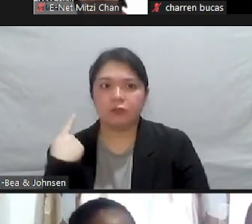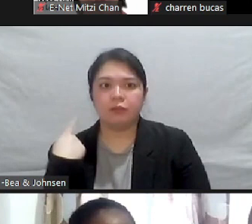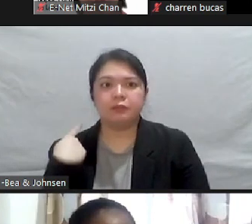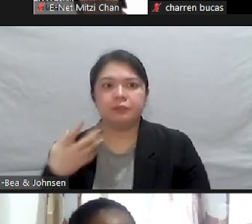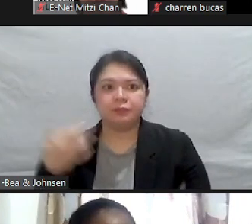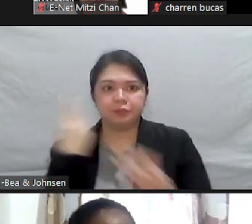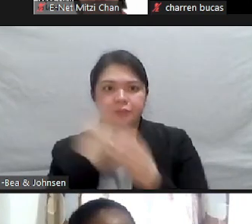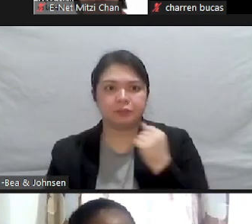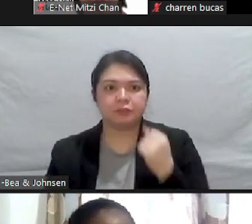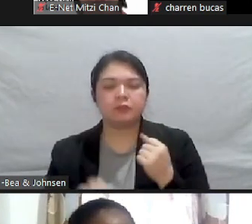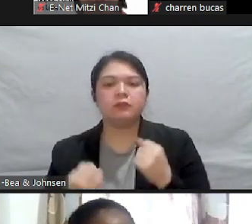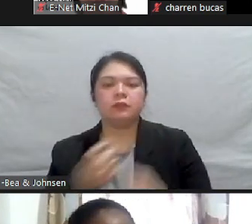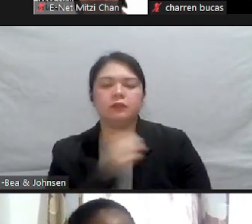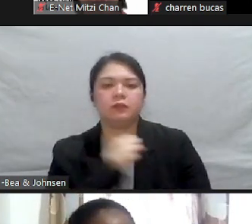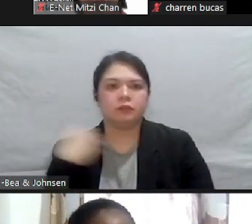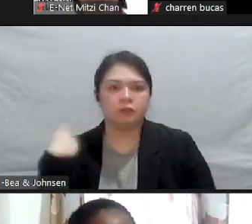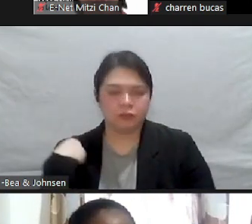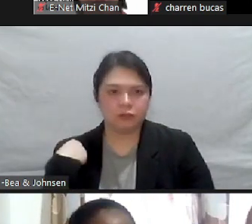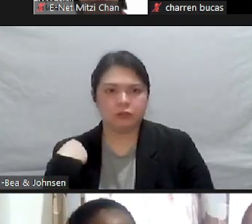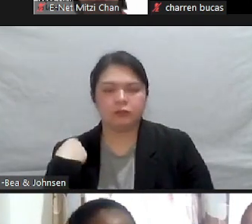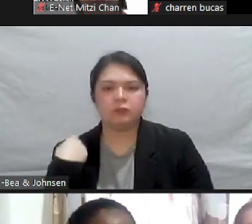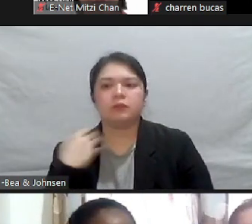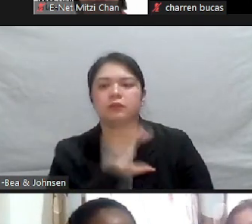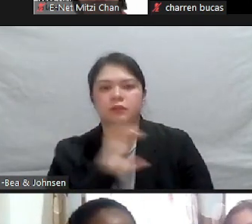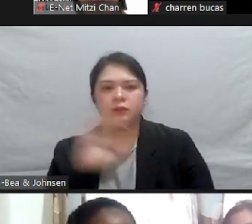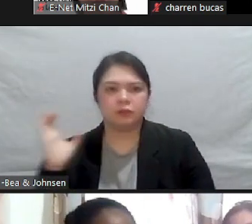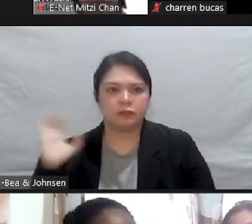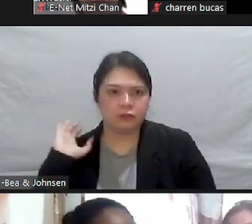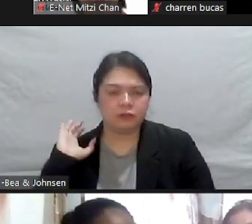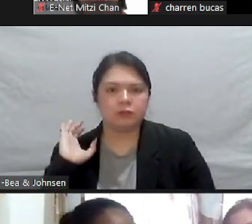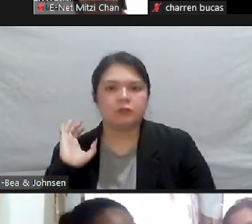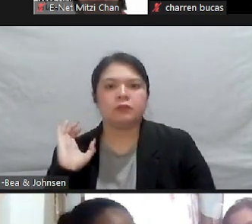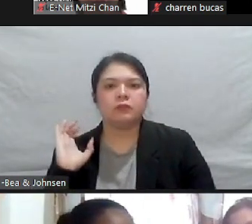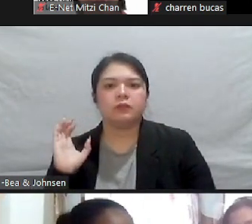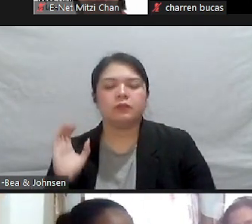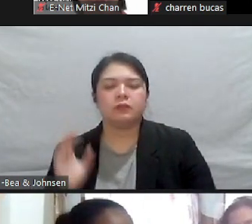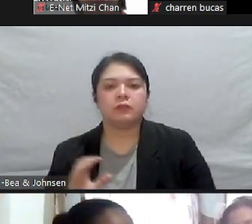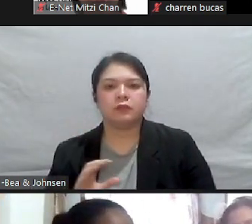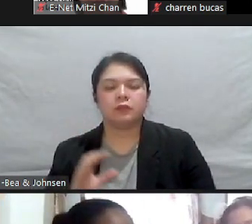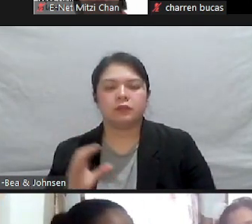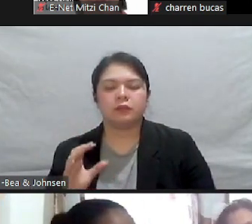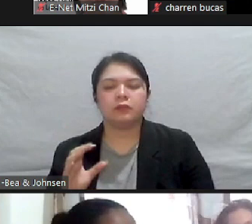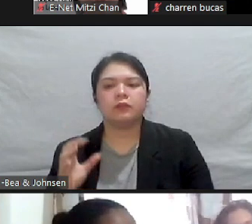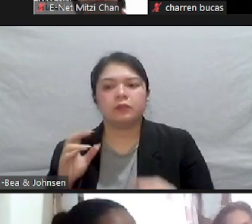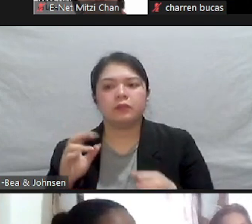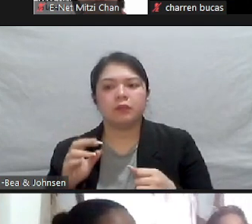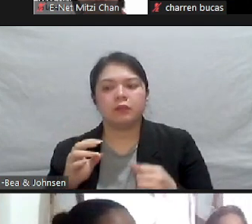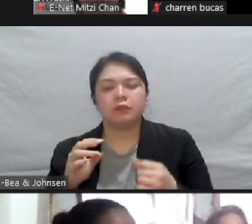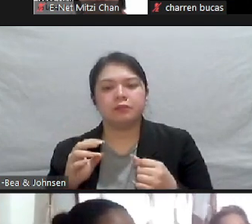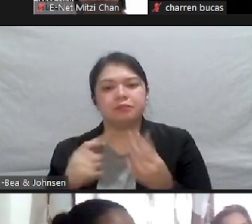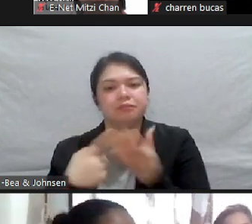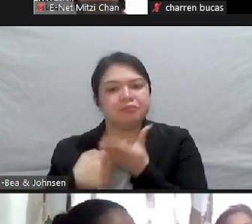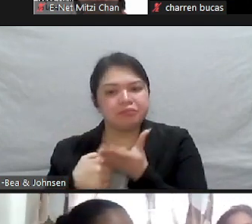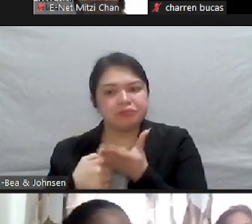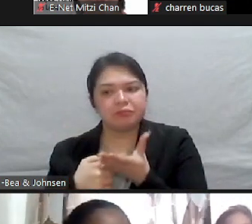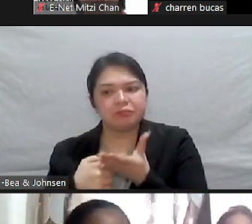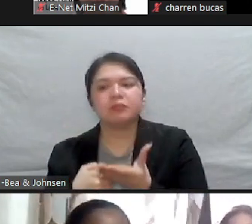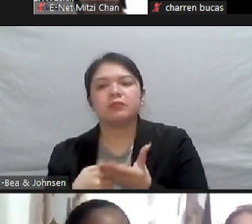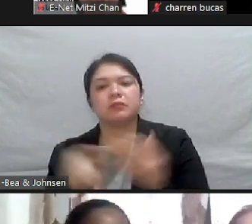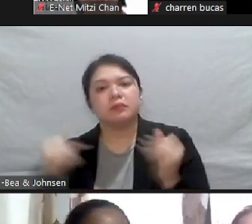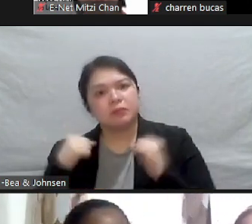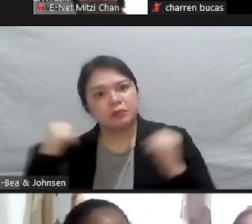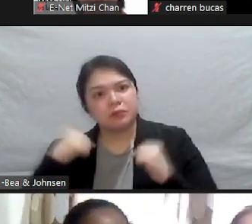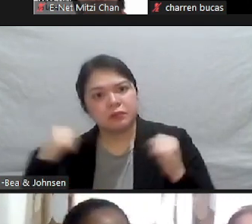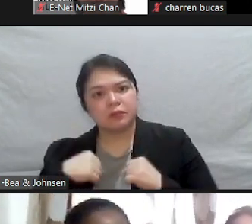both Senate and Congress ay may magiging resolusyon sa pananaw na ito